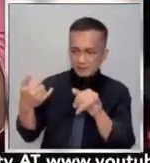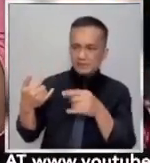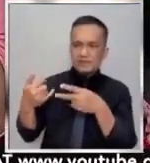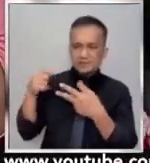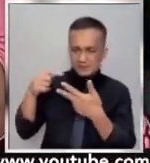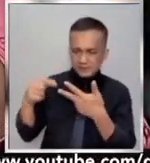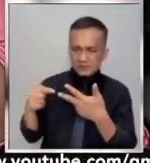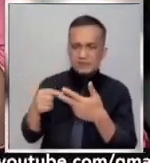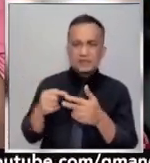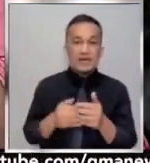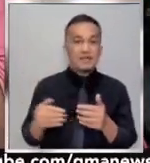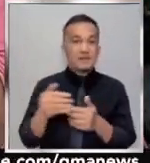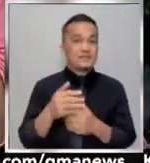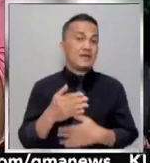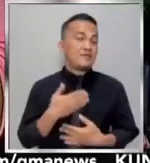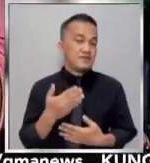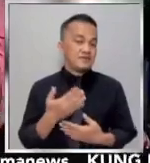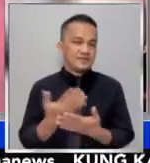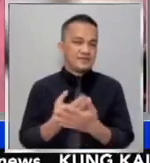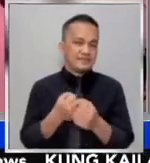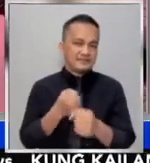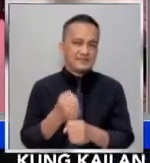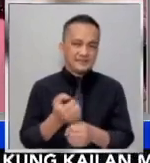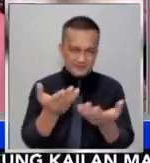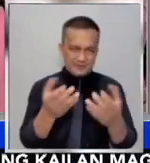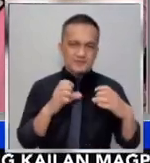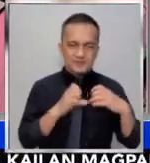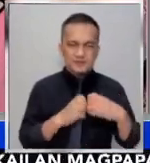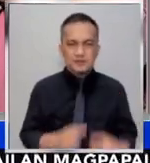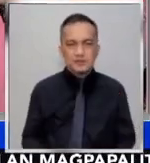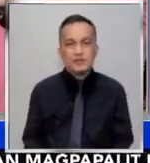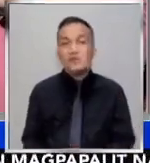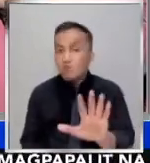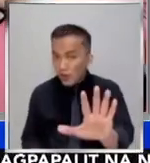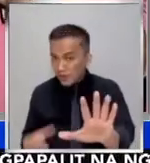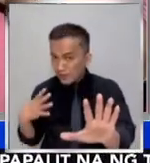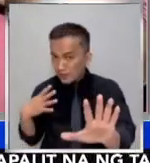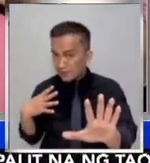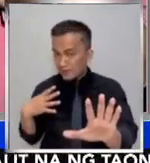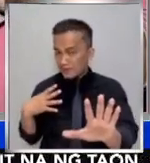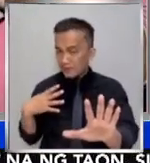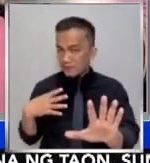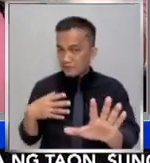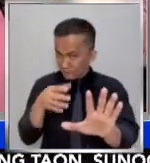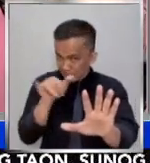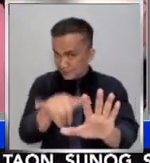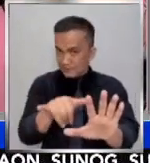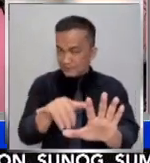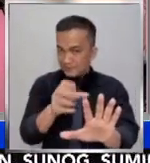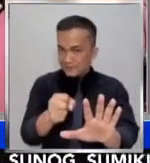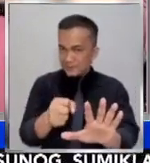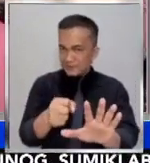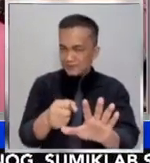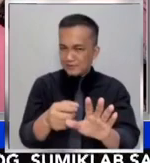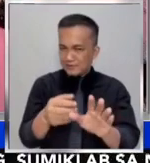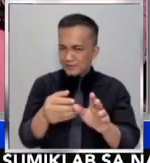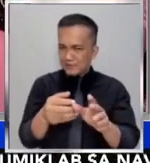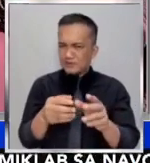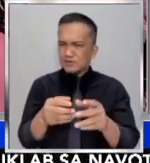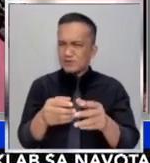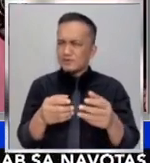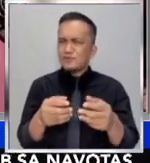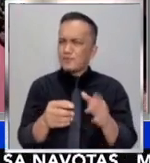New Year, Ivan, at mga kapuso. Teka muna, JP, hindi kita bibitawan hanggat hindi mo ako pinapakitaan ng sample ng